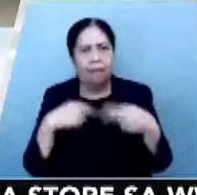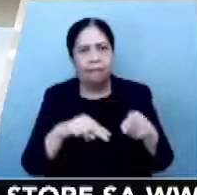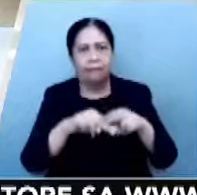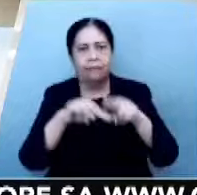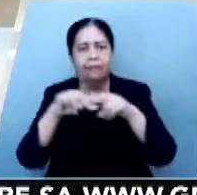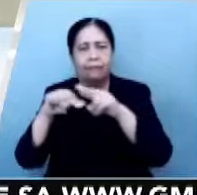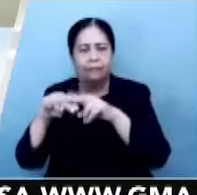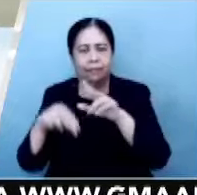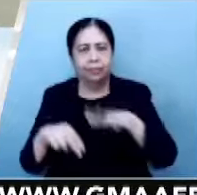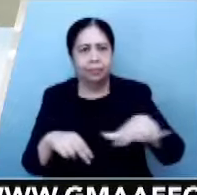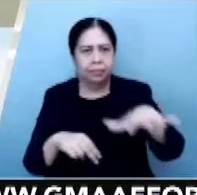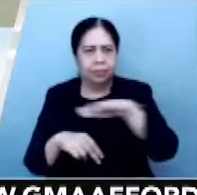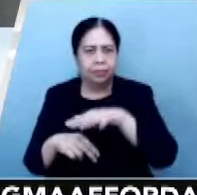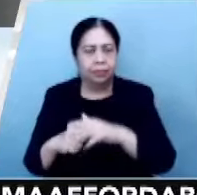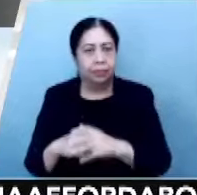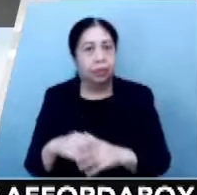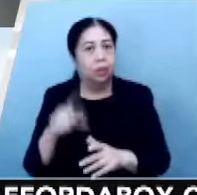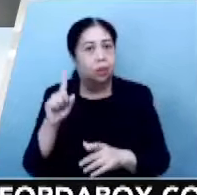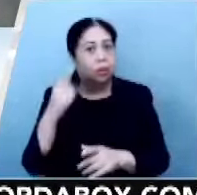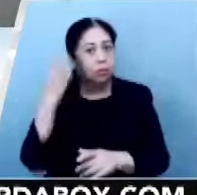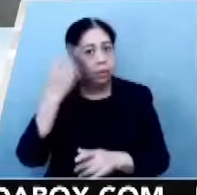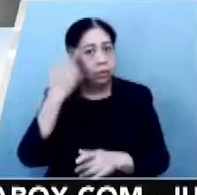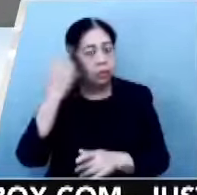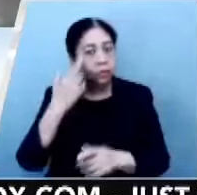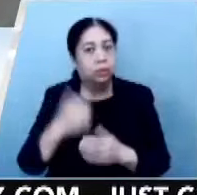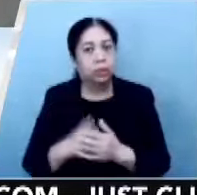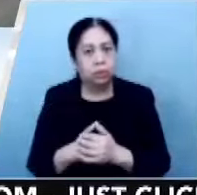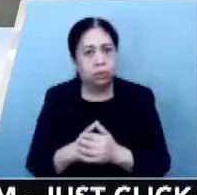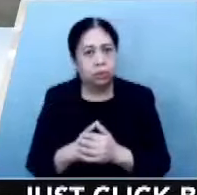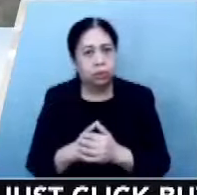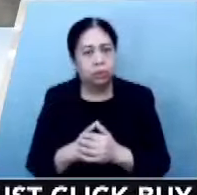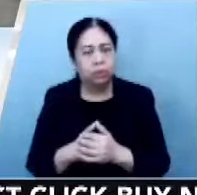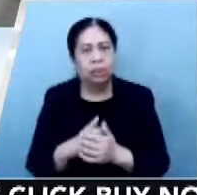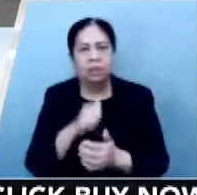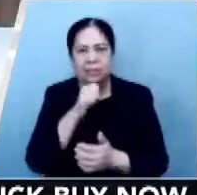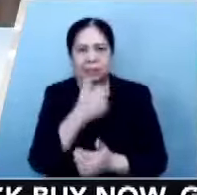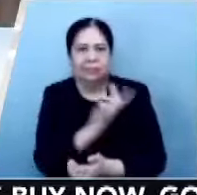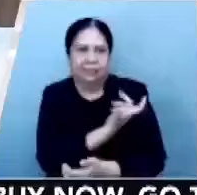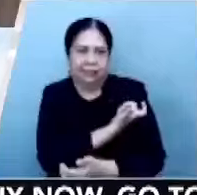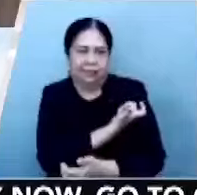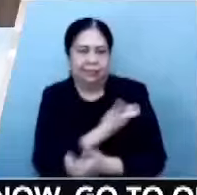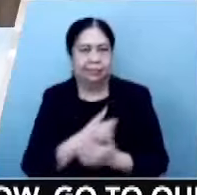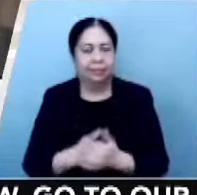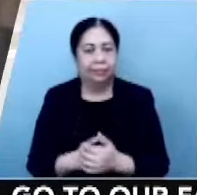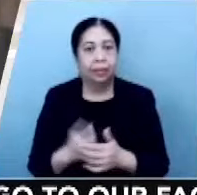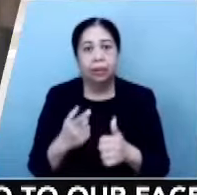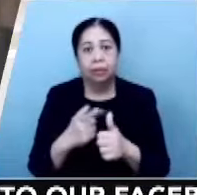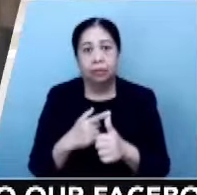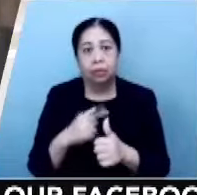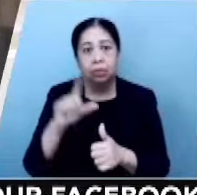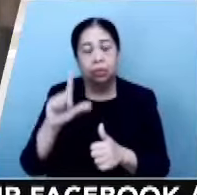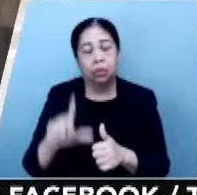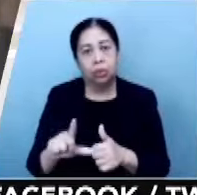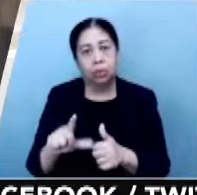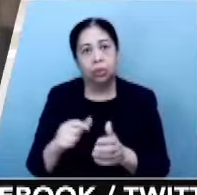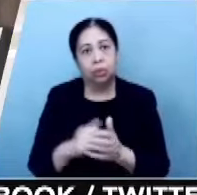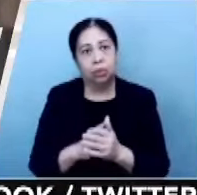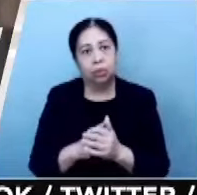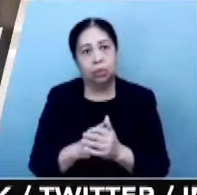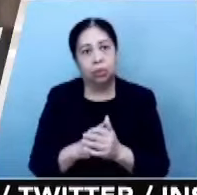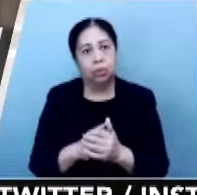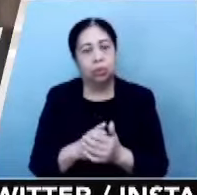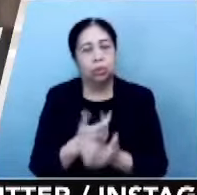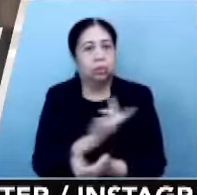cough. Ang isa sa itinuturong sanhi, ang di pagpapabakuna. Unang-una, mababa yung fully immunized child